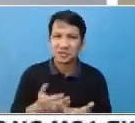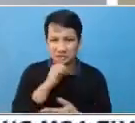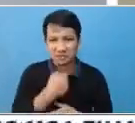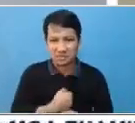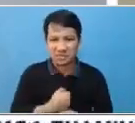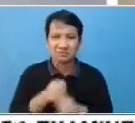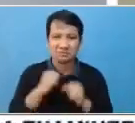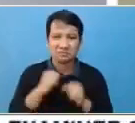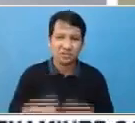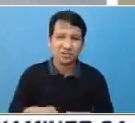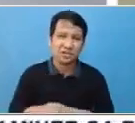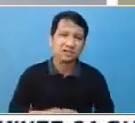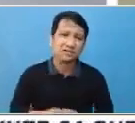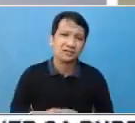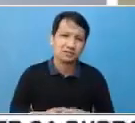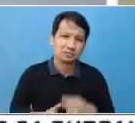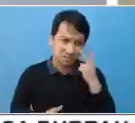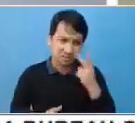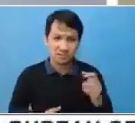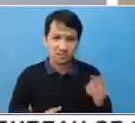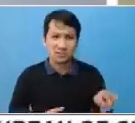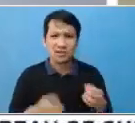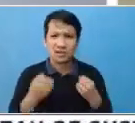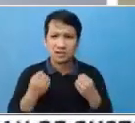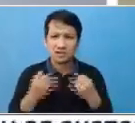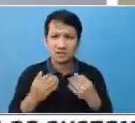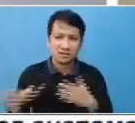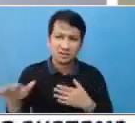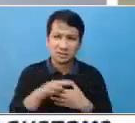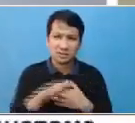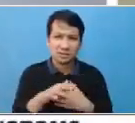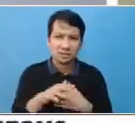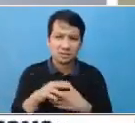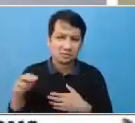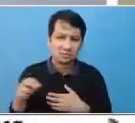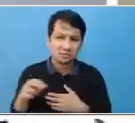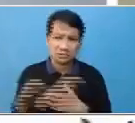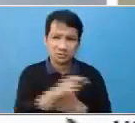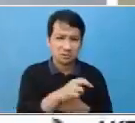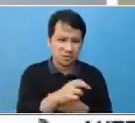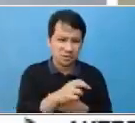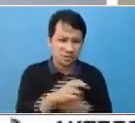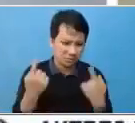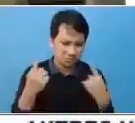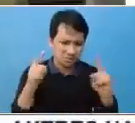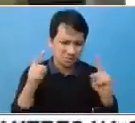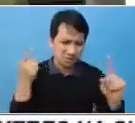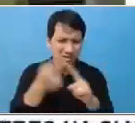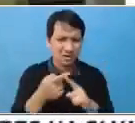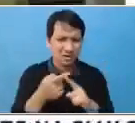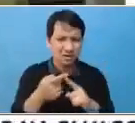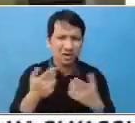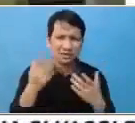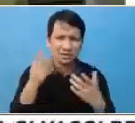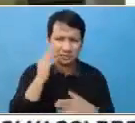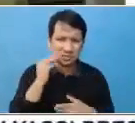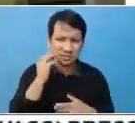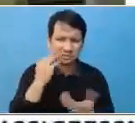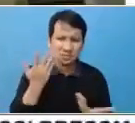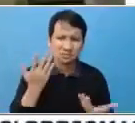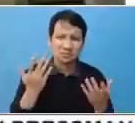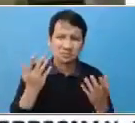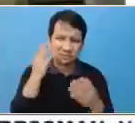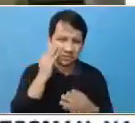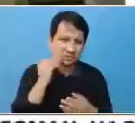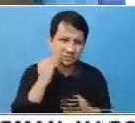kapag may oras po at wala pong trabaho, paano po kayo nag-unwind as a family? Oh, dati,